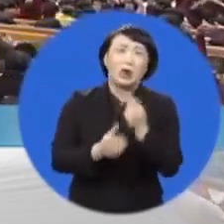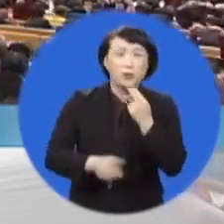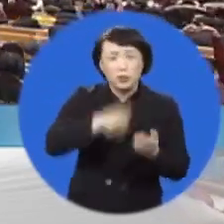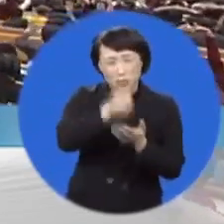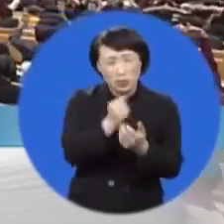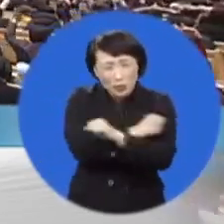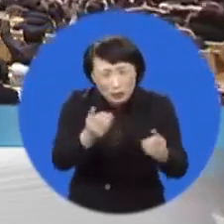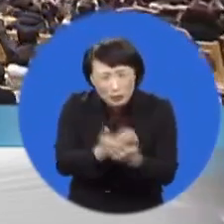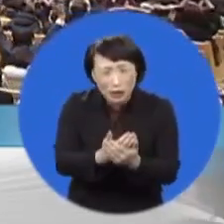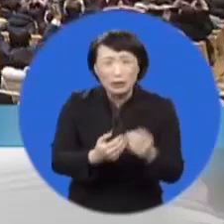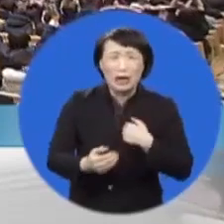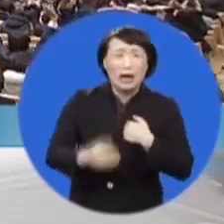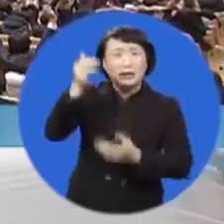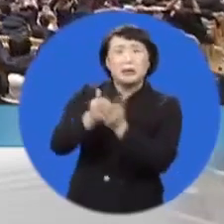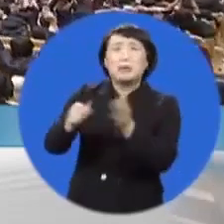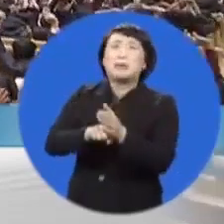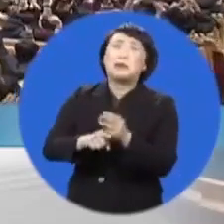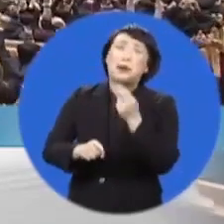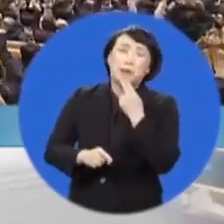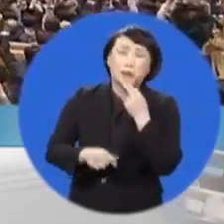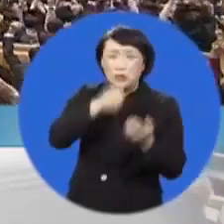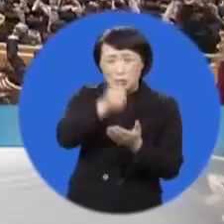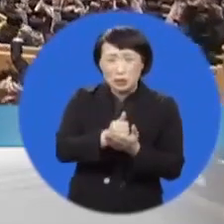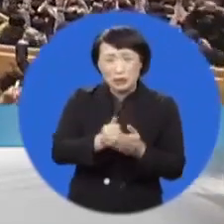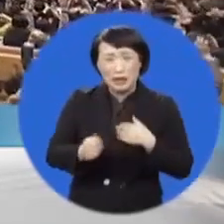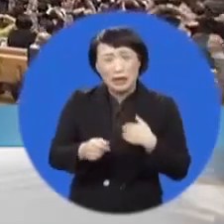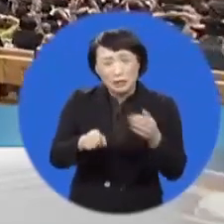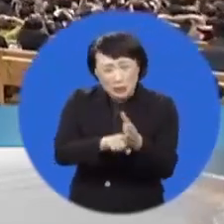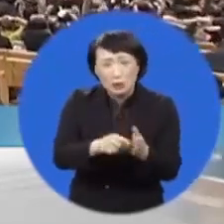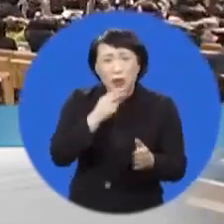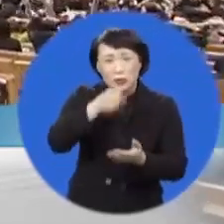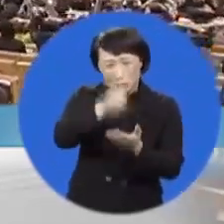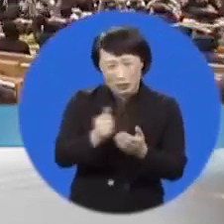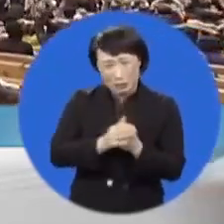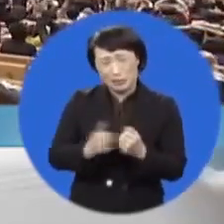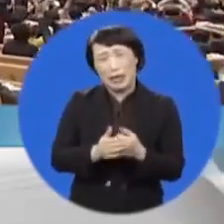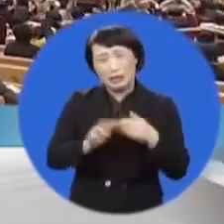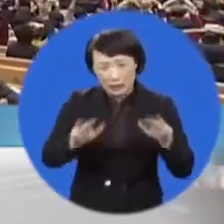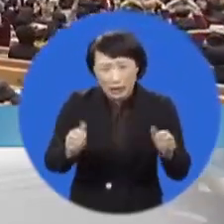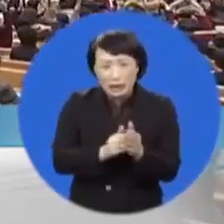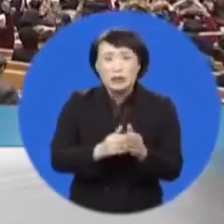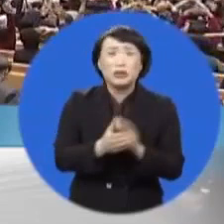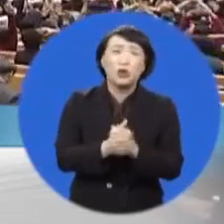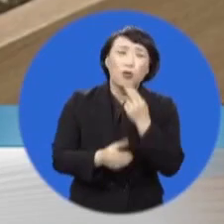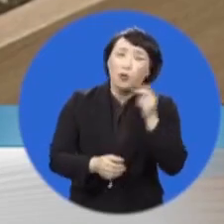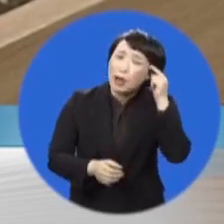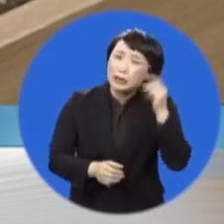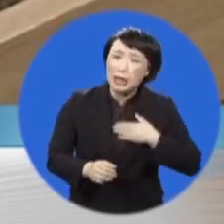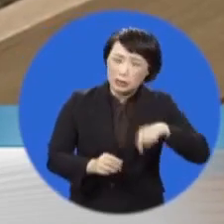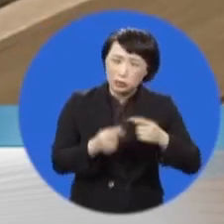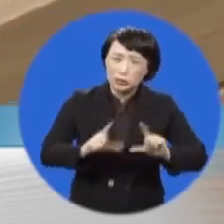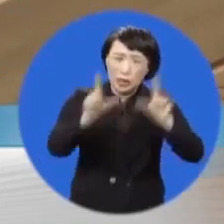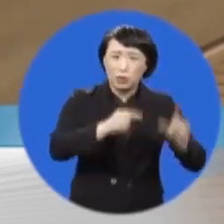해주세요 이건 하나님을 불신하는 됩니다 믿음이 없는 죄 입니다 기도하지 않는 것은 데 수술을 하겠다는